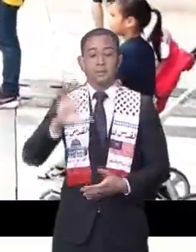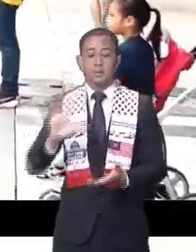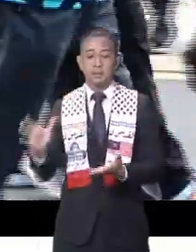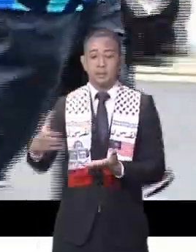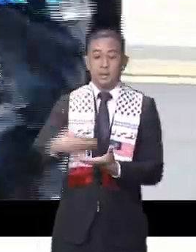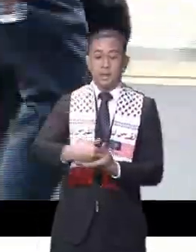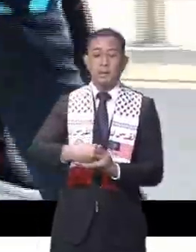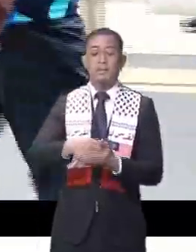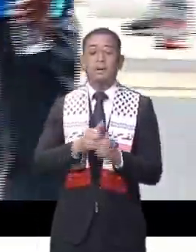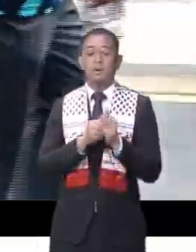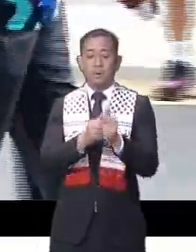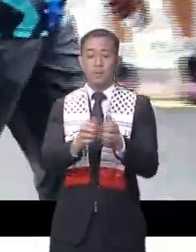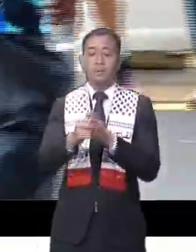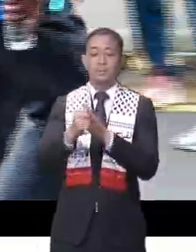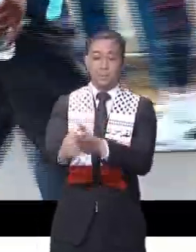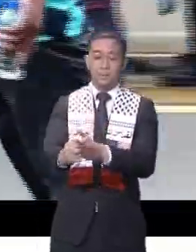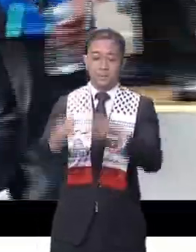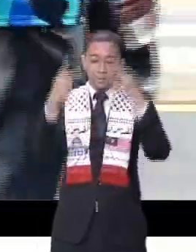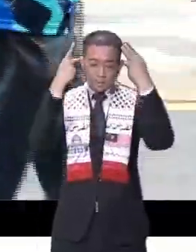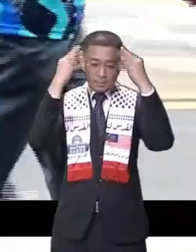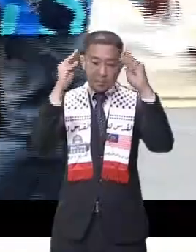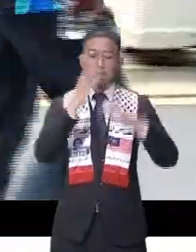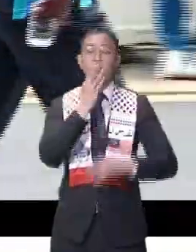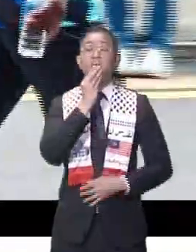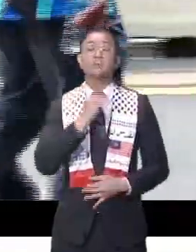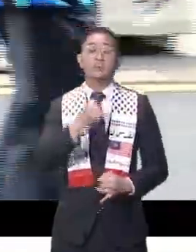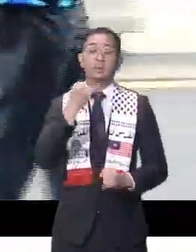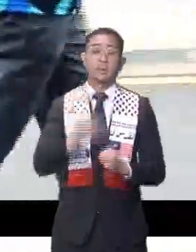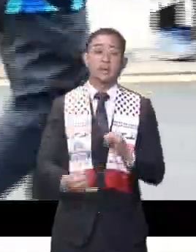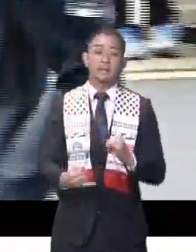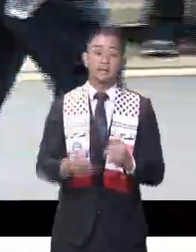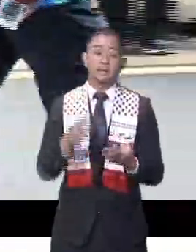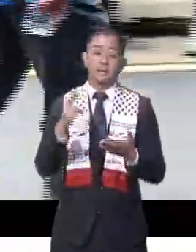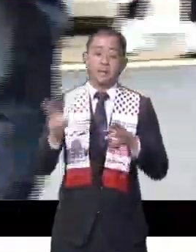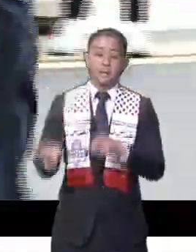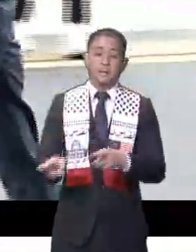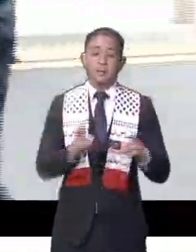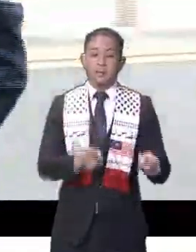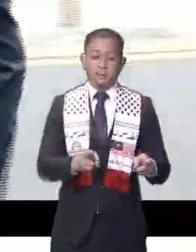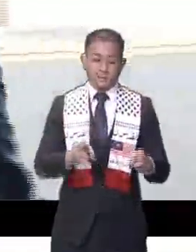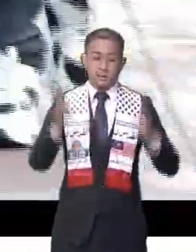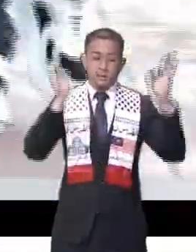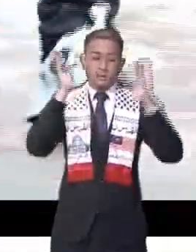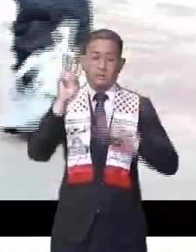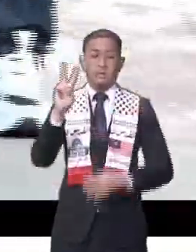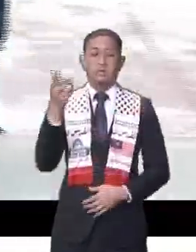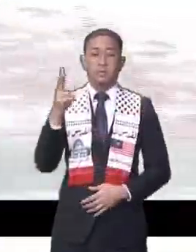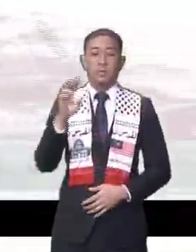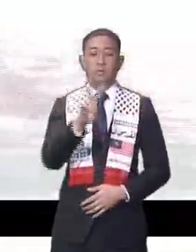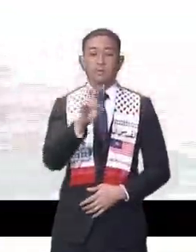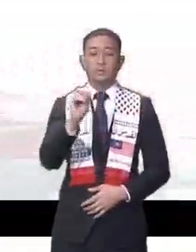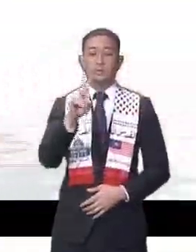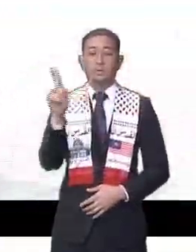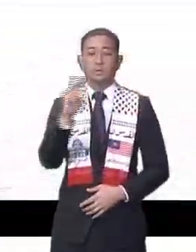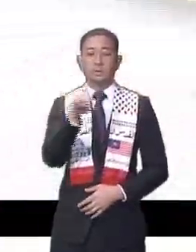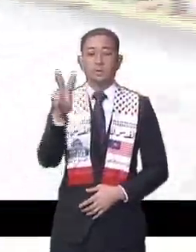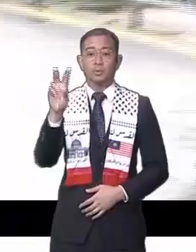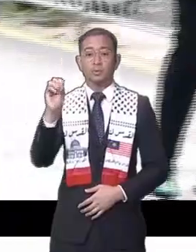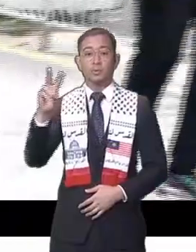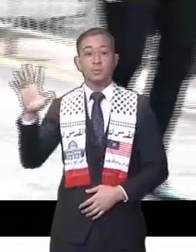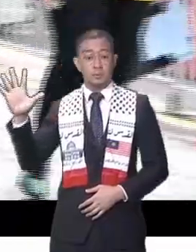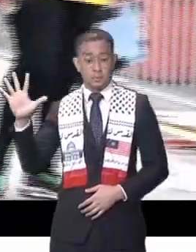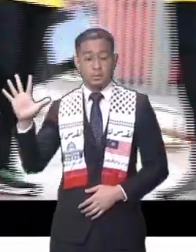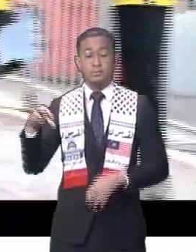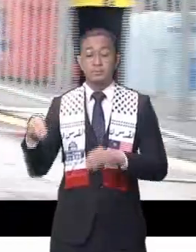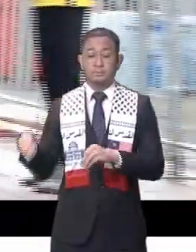Madani di bawah pimpinan Datuk Seri Anwar dan yang terakhir di bawah rancangan Malaysia ke-12 2021 20025 sebelum